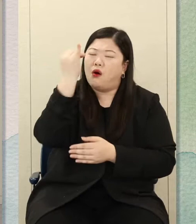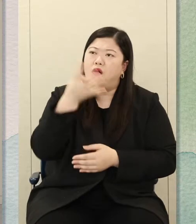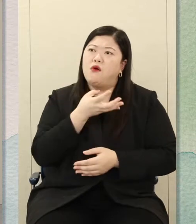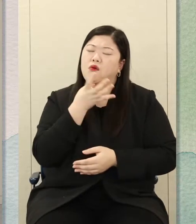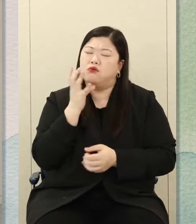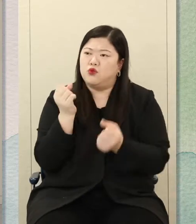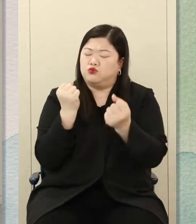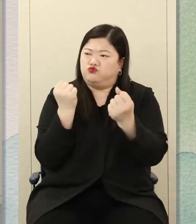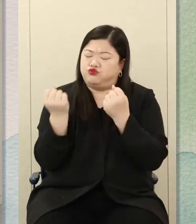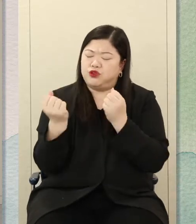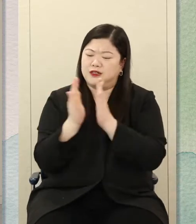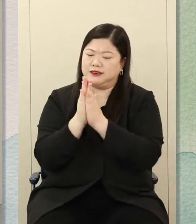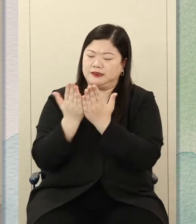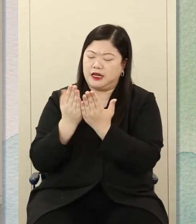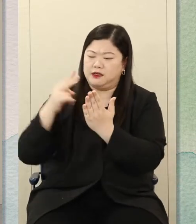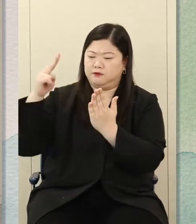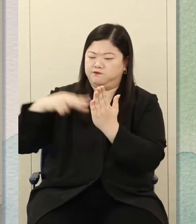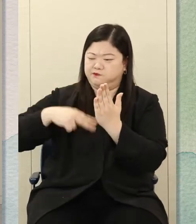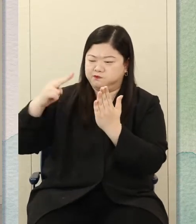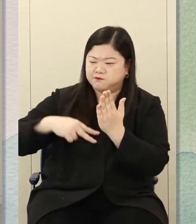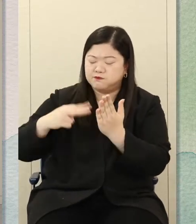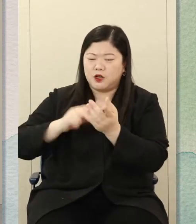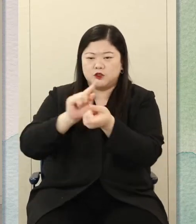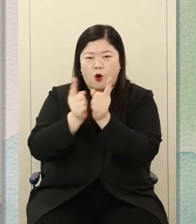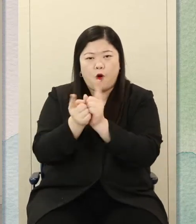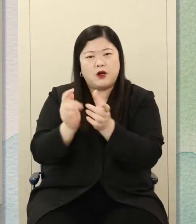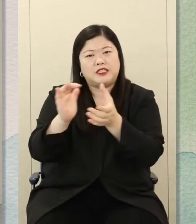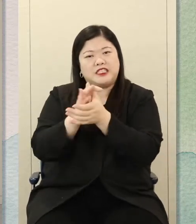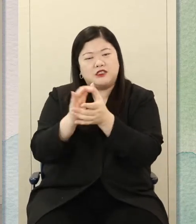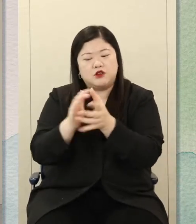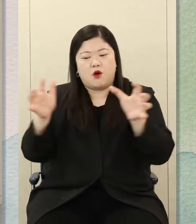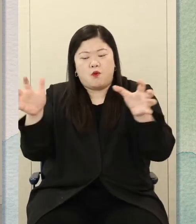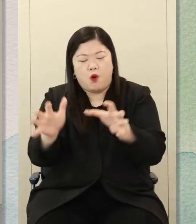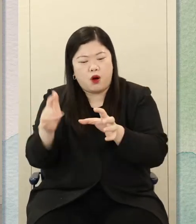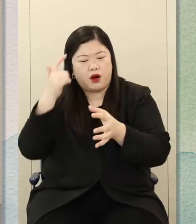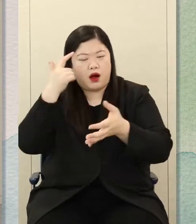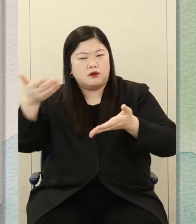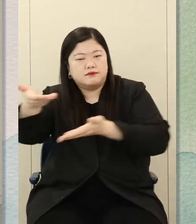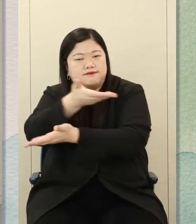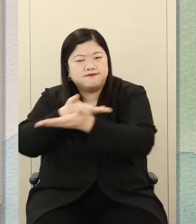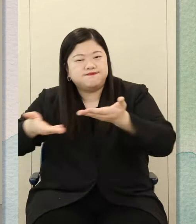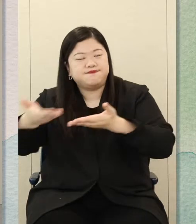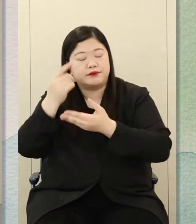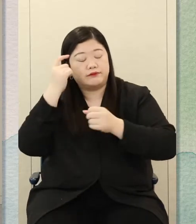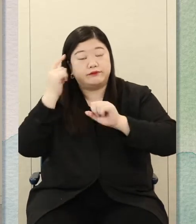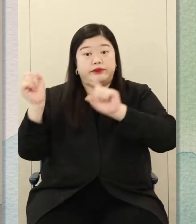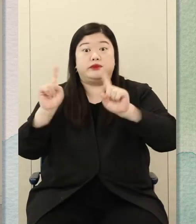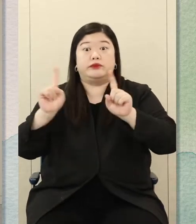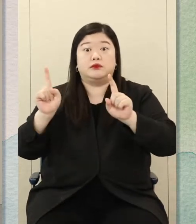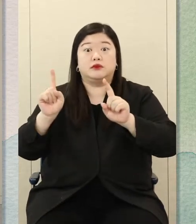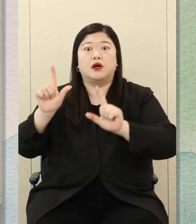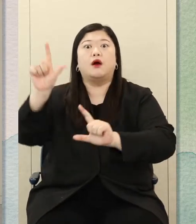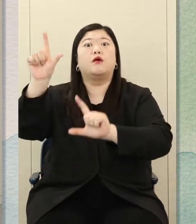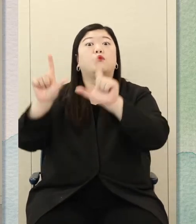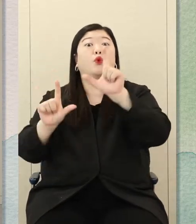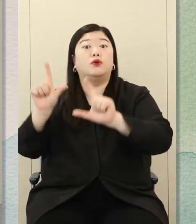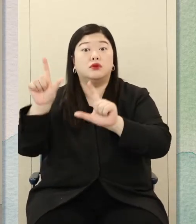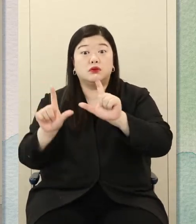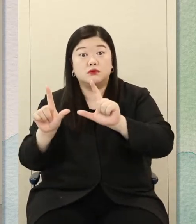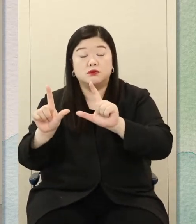그쵸? 저 나이가 되도록 일단 친구가 있다는 것도 너무 좋고 그리고 그 사람들하고 만나가지고 우아한